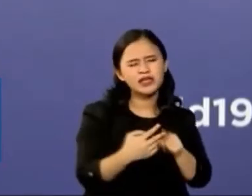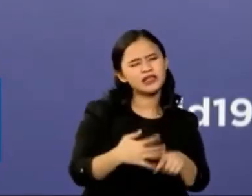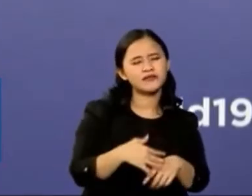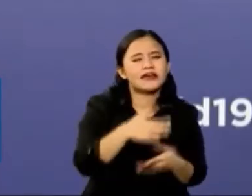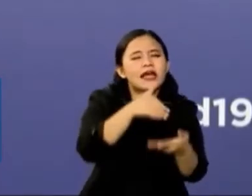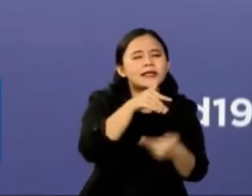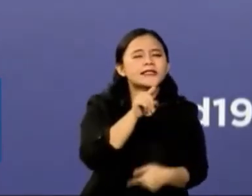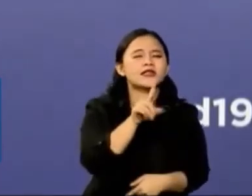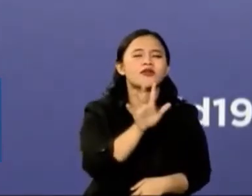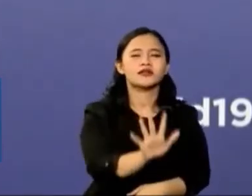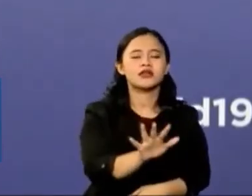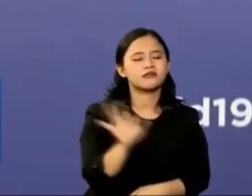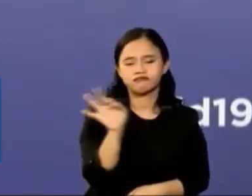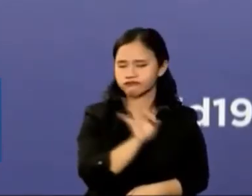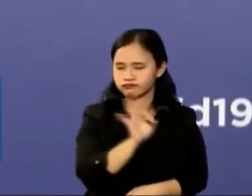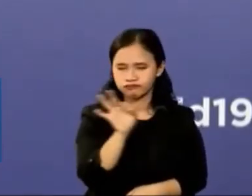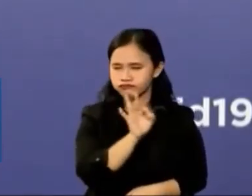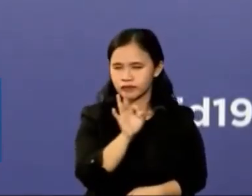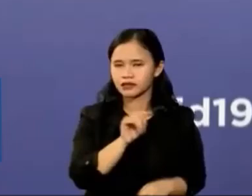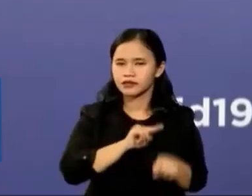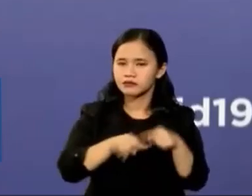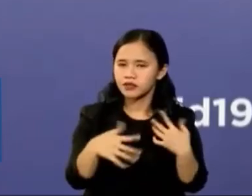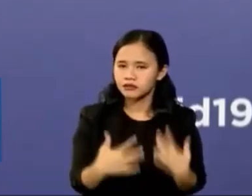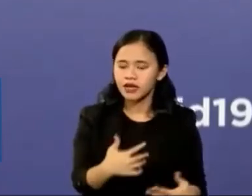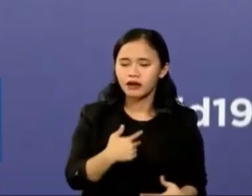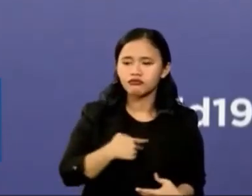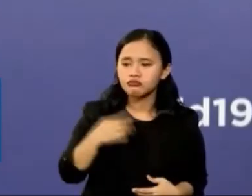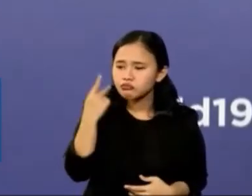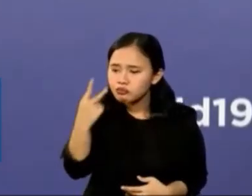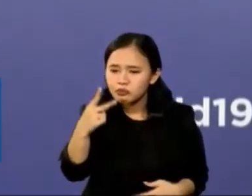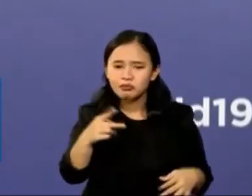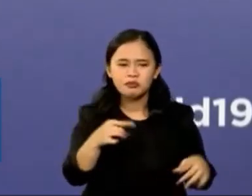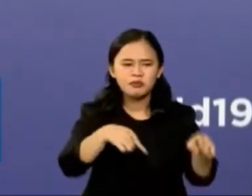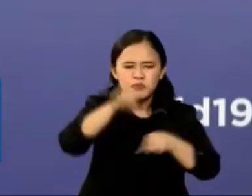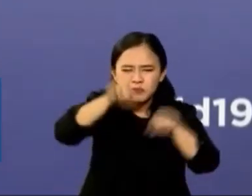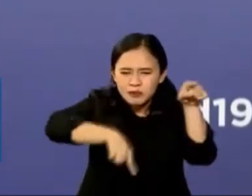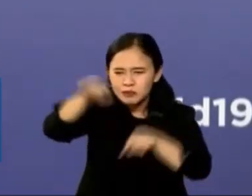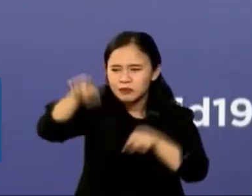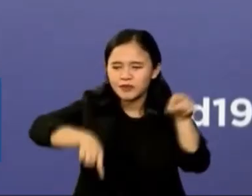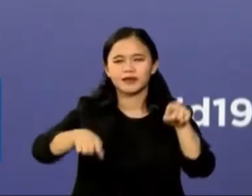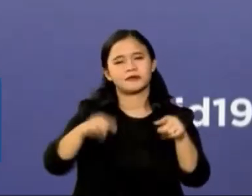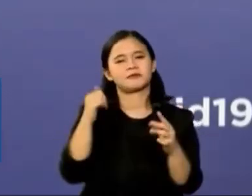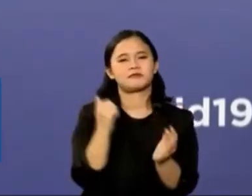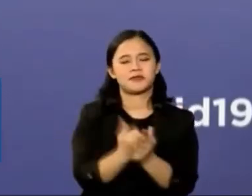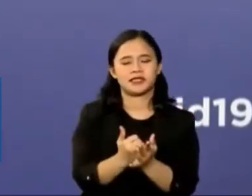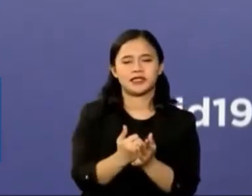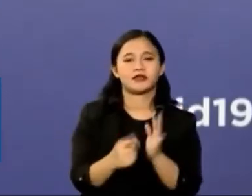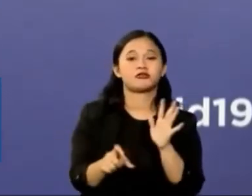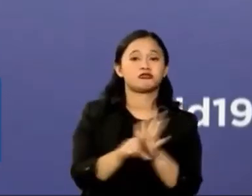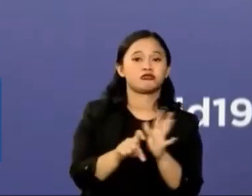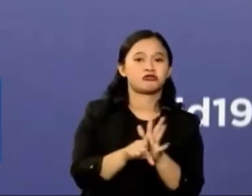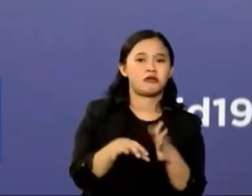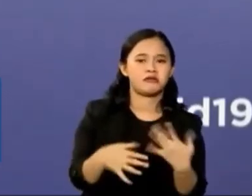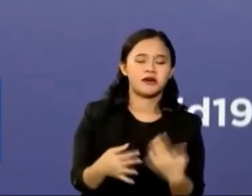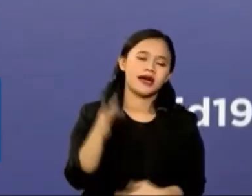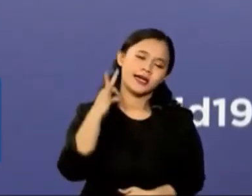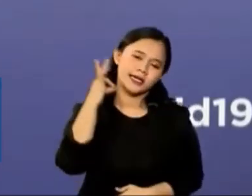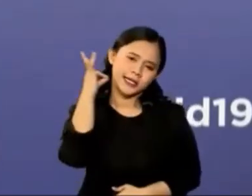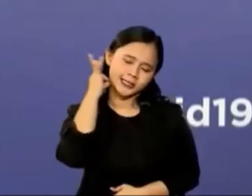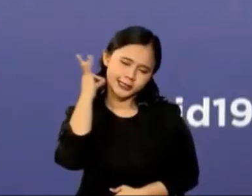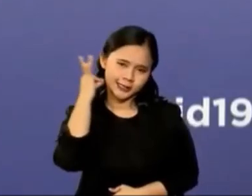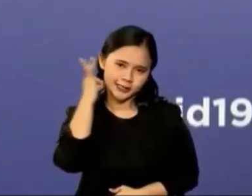yang sama. Berbagai macam perbedaan pasti akan kita dapatkan, baik terkait dengan